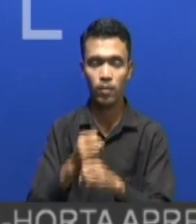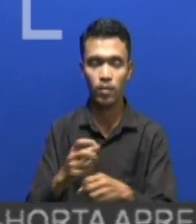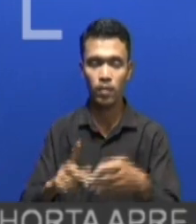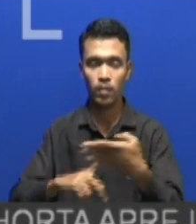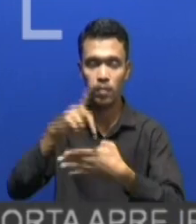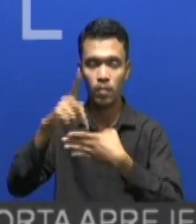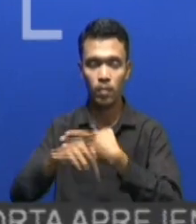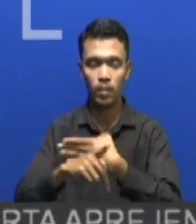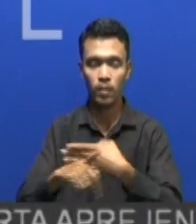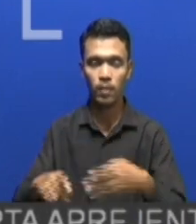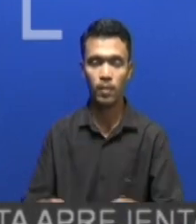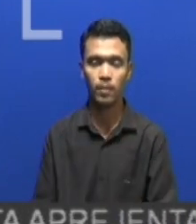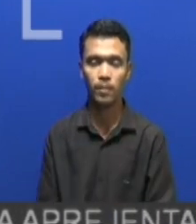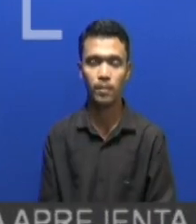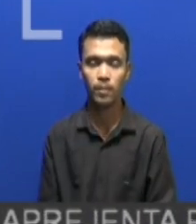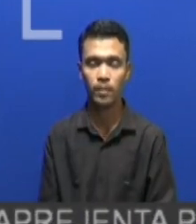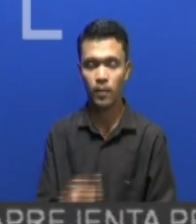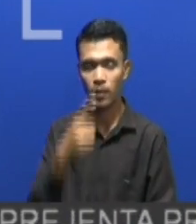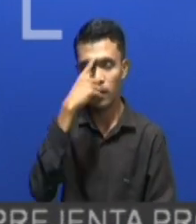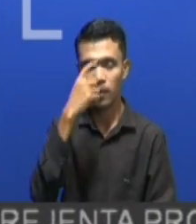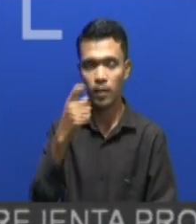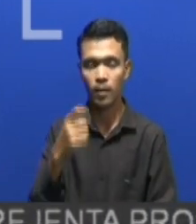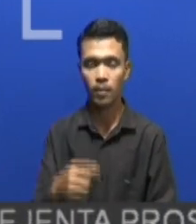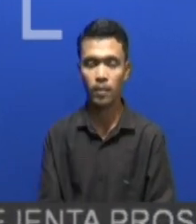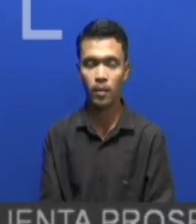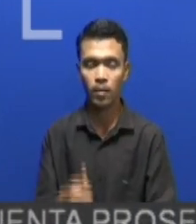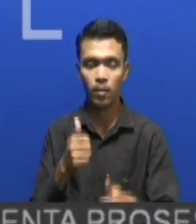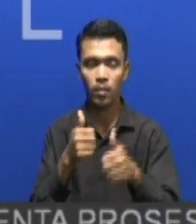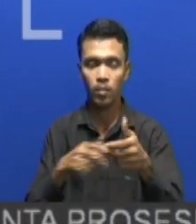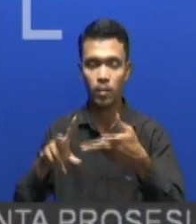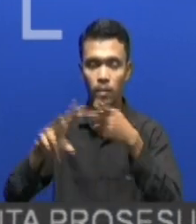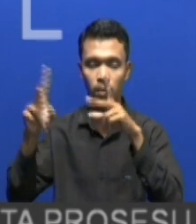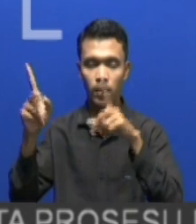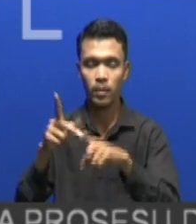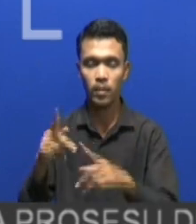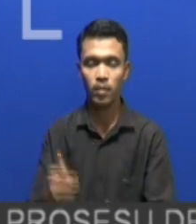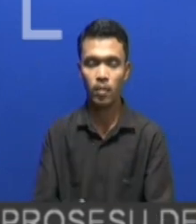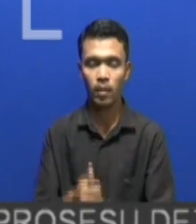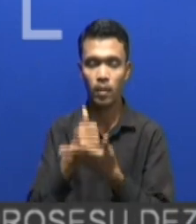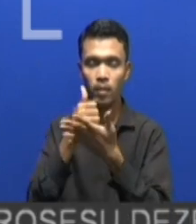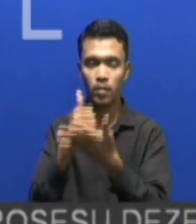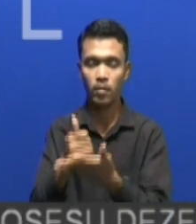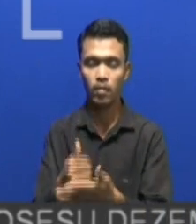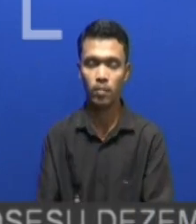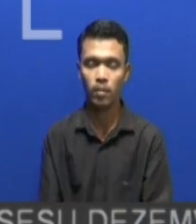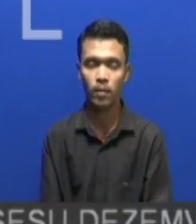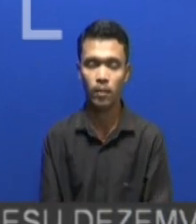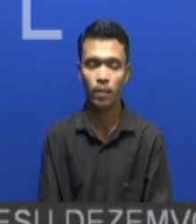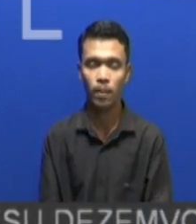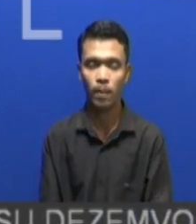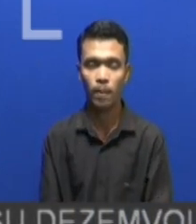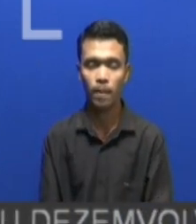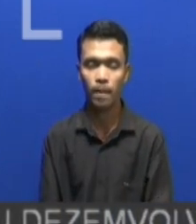program Matang saya senai. Tapi nanti na apu yang sepasiru makasih, apu yang sepasiru tenang nanti nebela